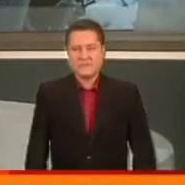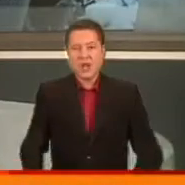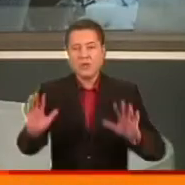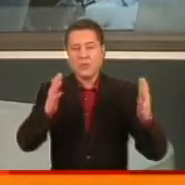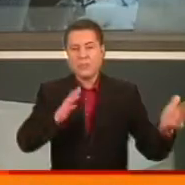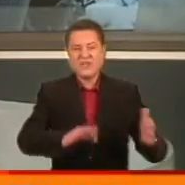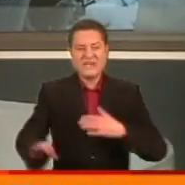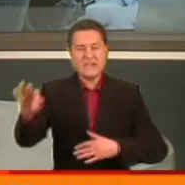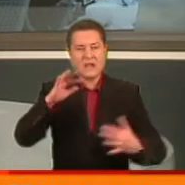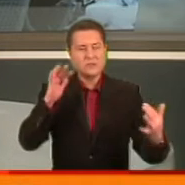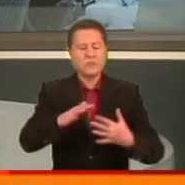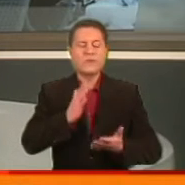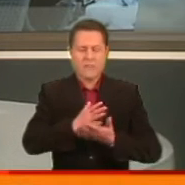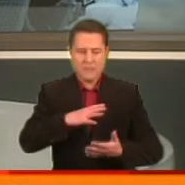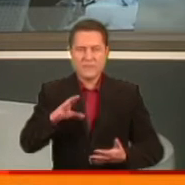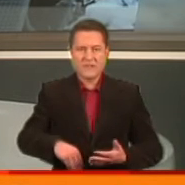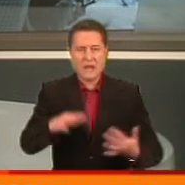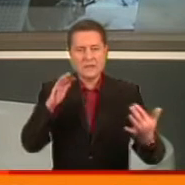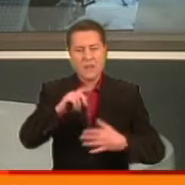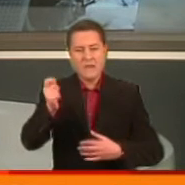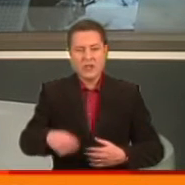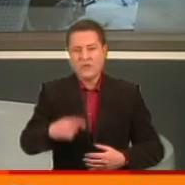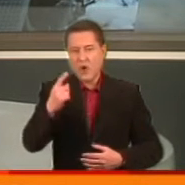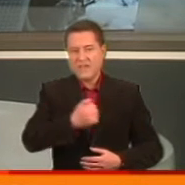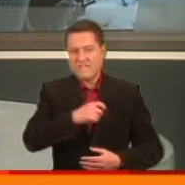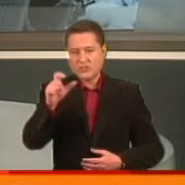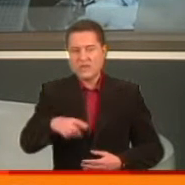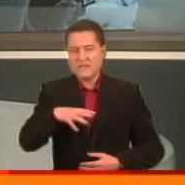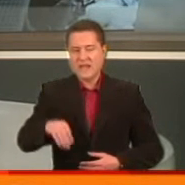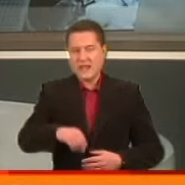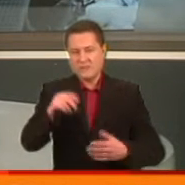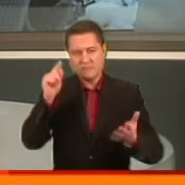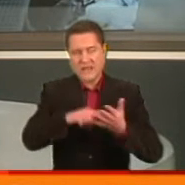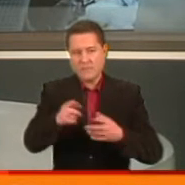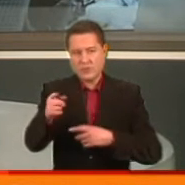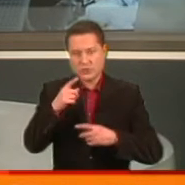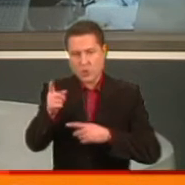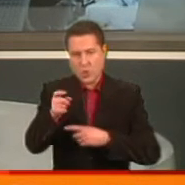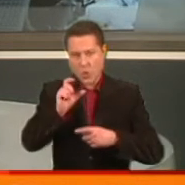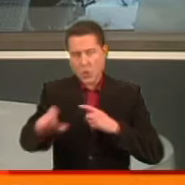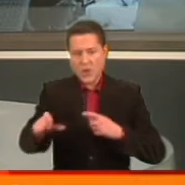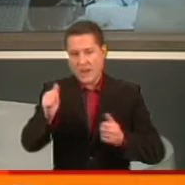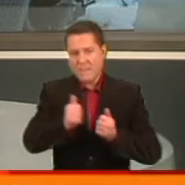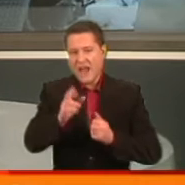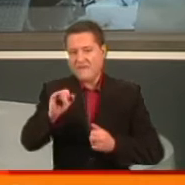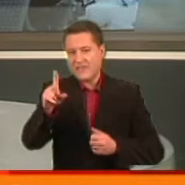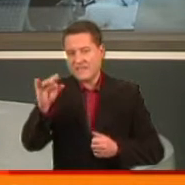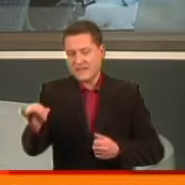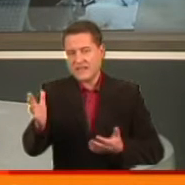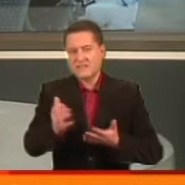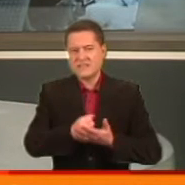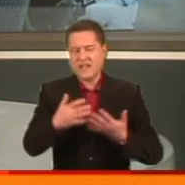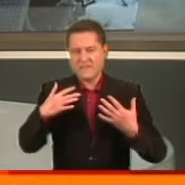І до подій на Сході. Маємо втрати на передовій. Один військовик загинув від снайперської кулі ворога біля Авдіївки. Він зазнав